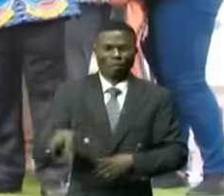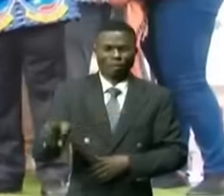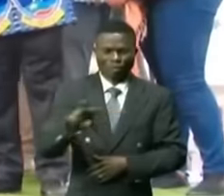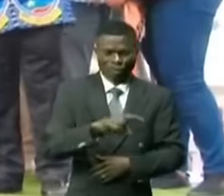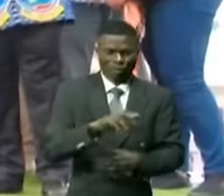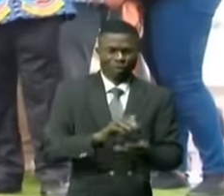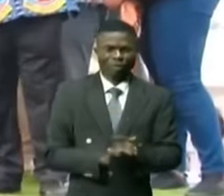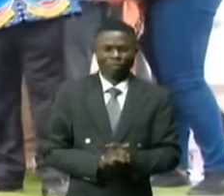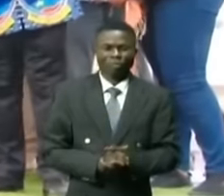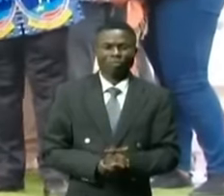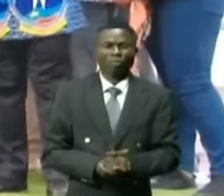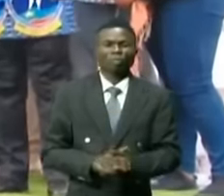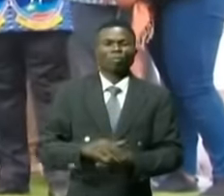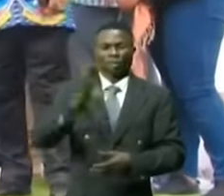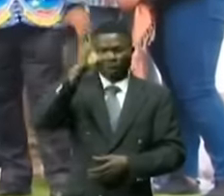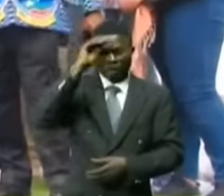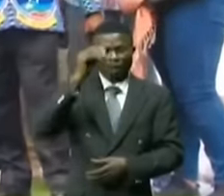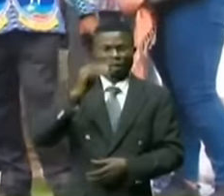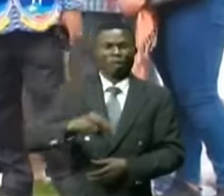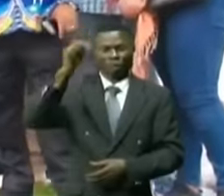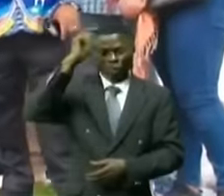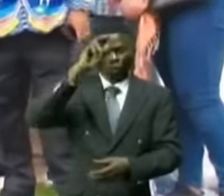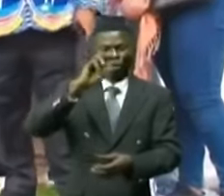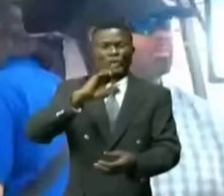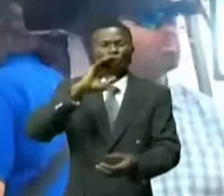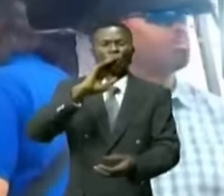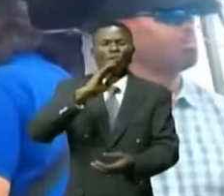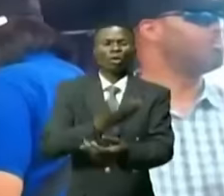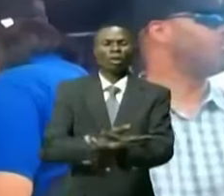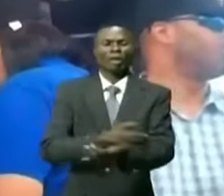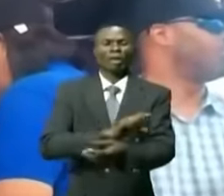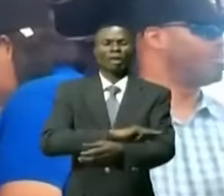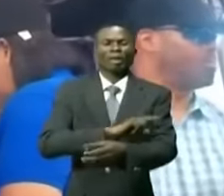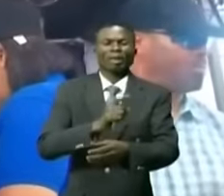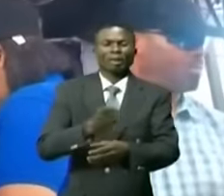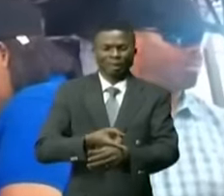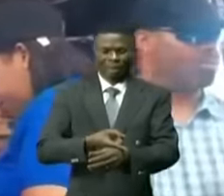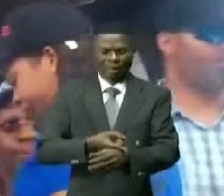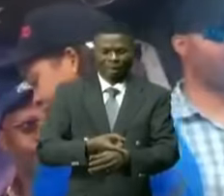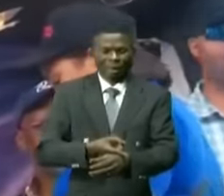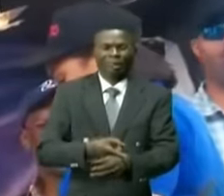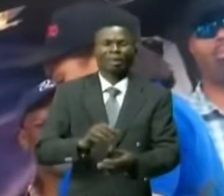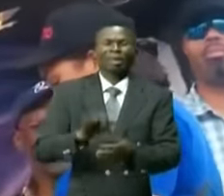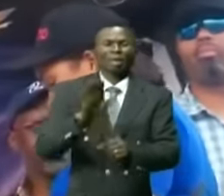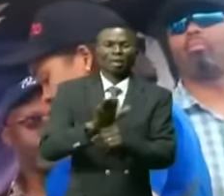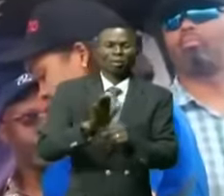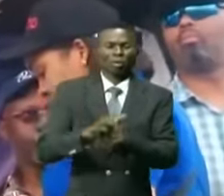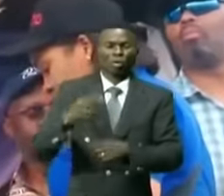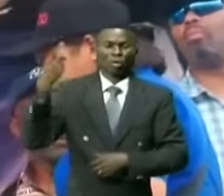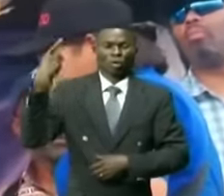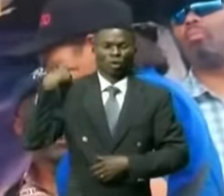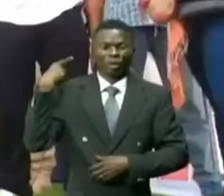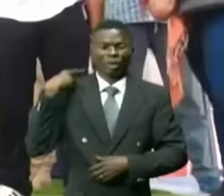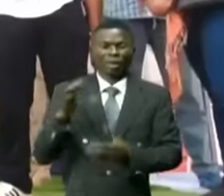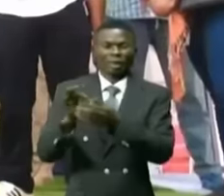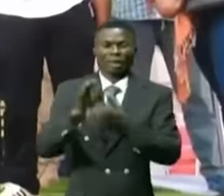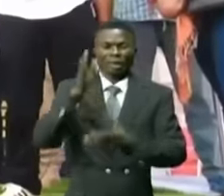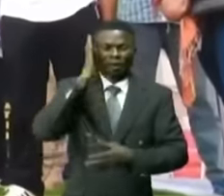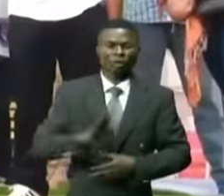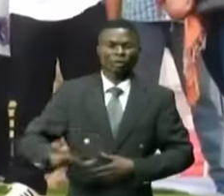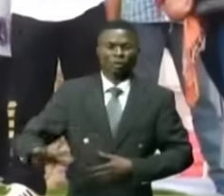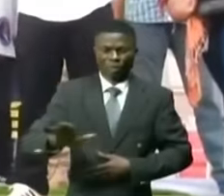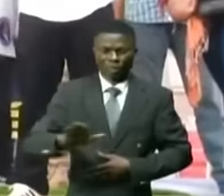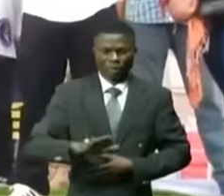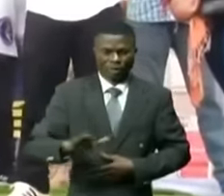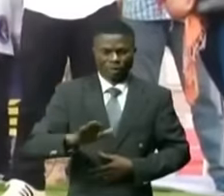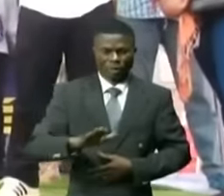Des dignes fils du Nord Kivu, Mboussa Nyamwisi, Julien Paluku, Moïndo Zan, tous membres de l'Union sacrée de la Nation,